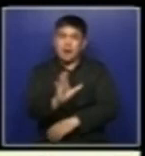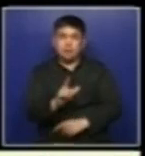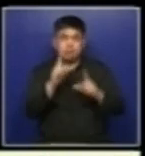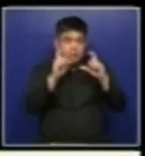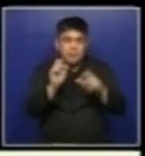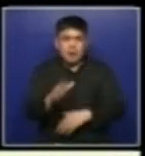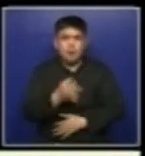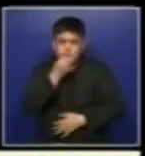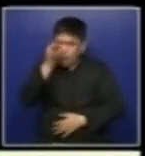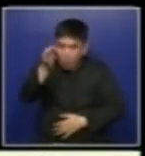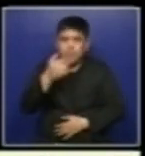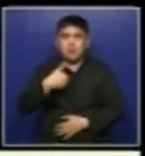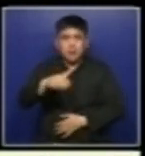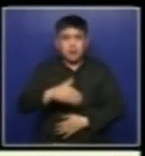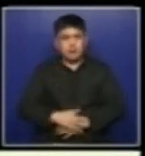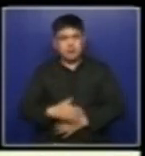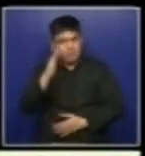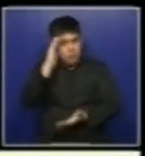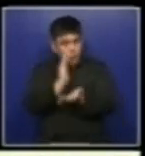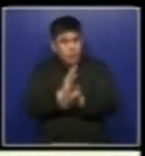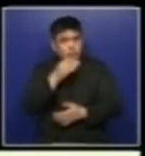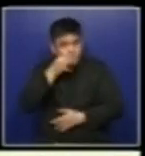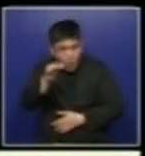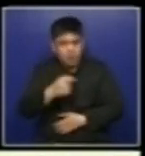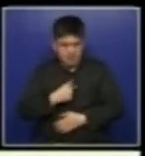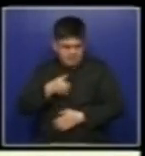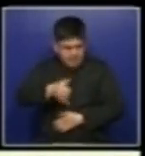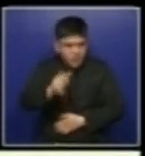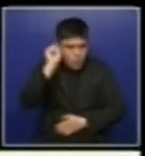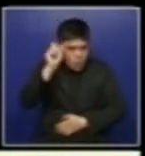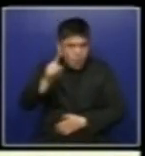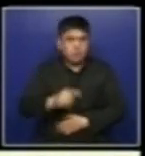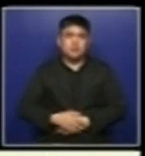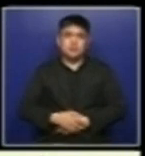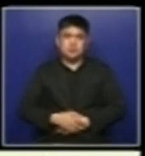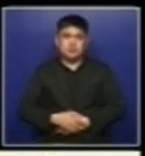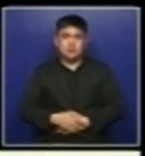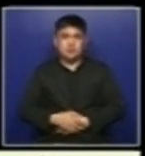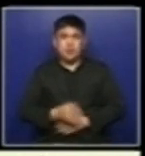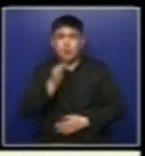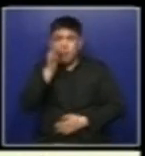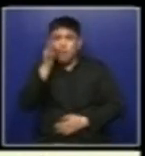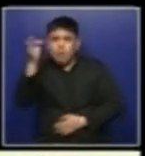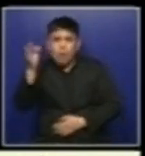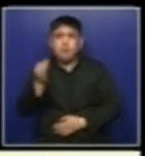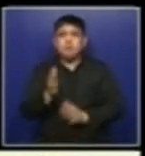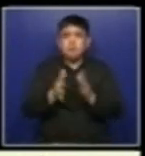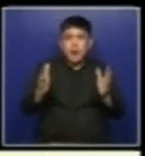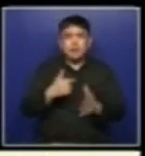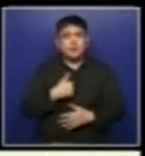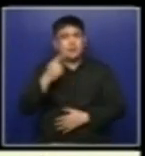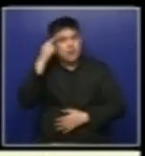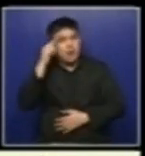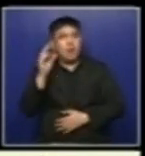แจ้งความเลยครับแจ้งตำรวจนะแจ้งเดี๋ยวนั้นผมไปเดี๋ยวนั้นนะพอแจ้งกันเยอะหลายอย่างก็แจ้งกันโซเ